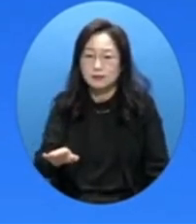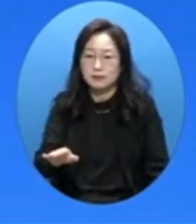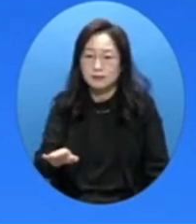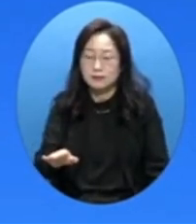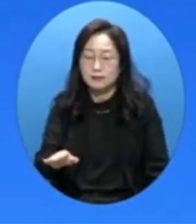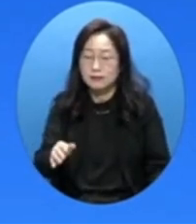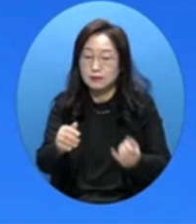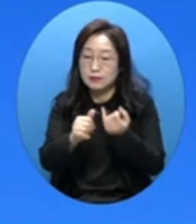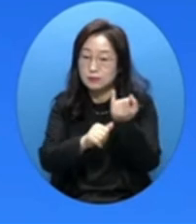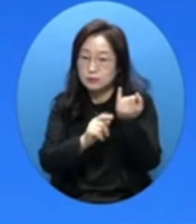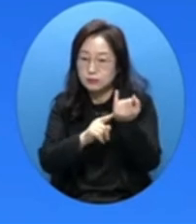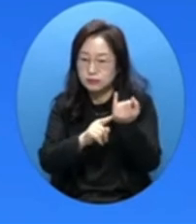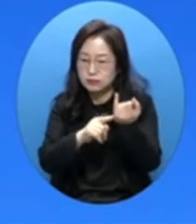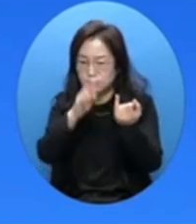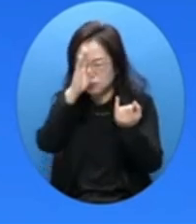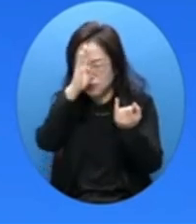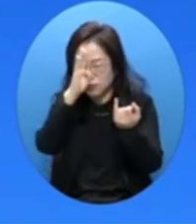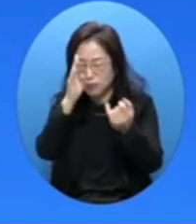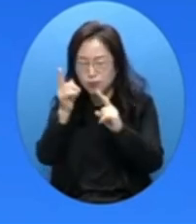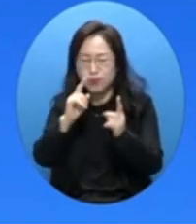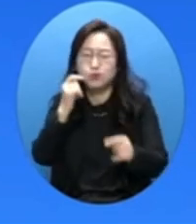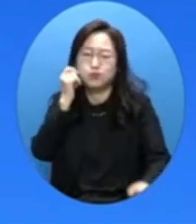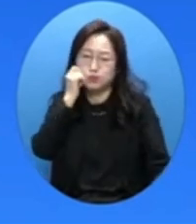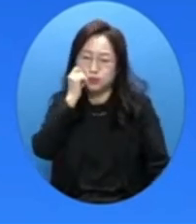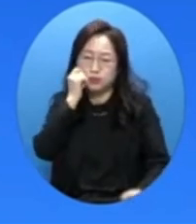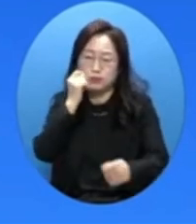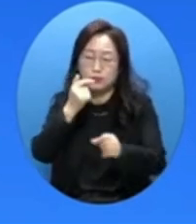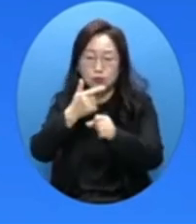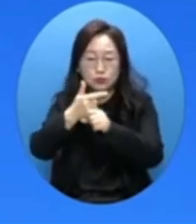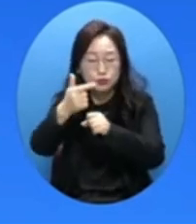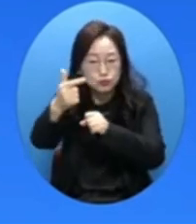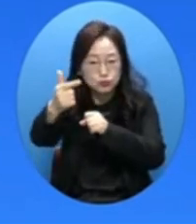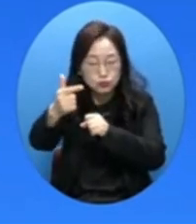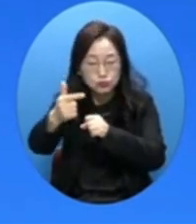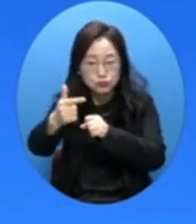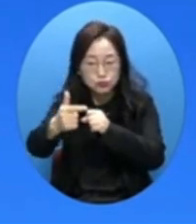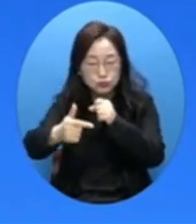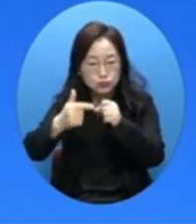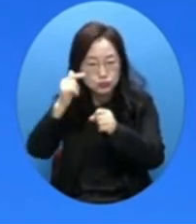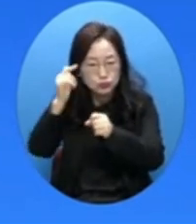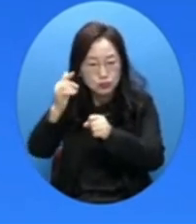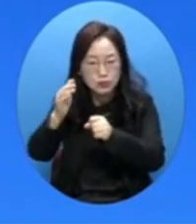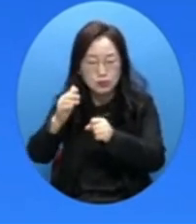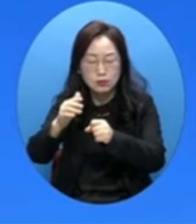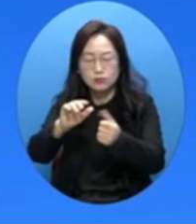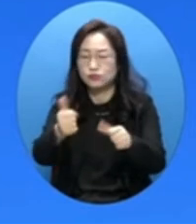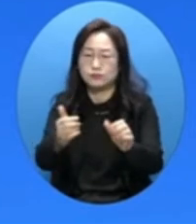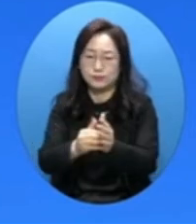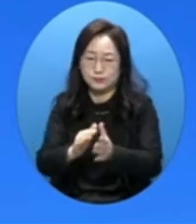그의 아내는 회복되지 못하고 6년 후에 그곳에서 세상을 떠납니다.